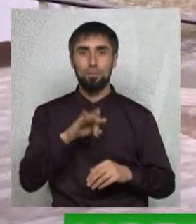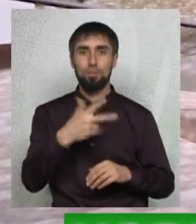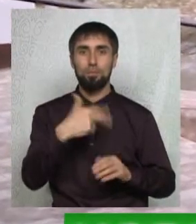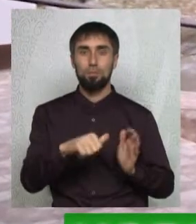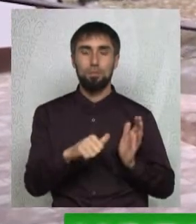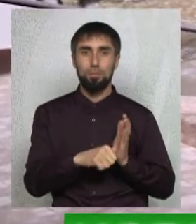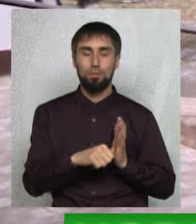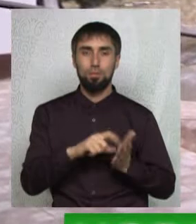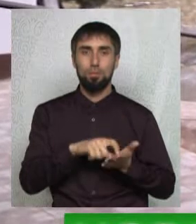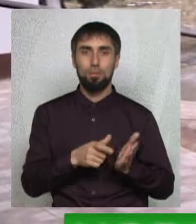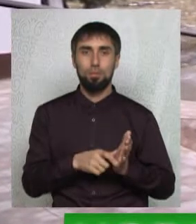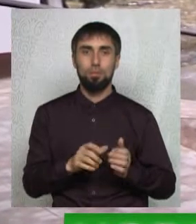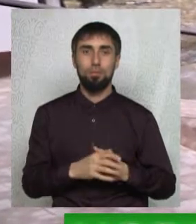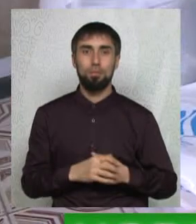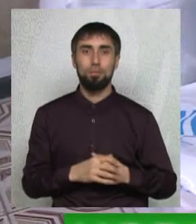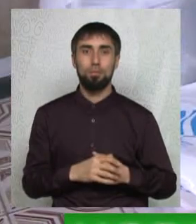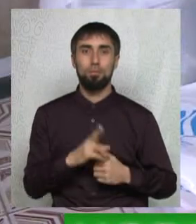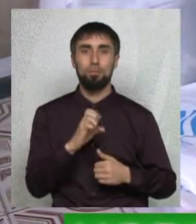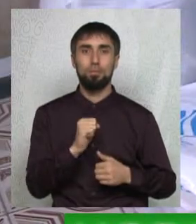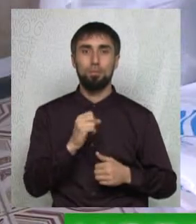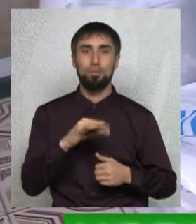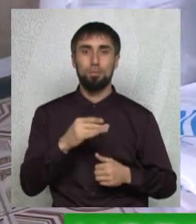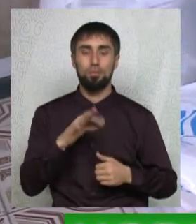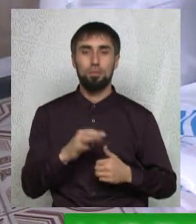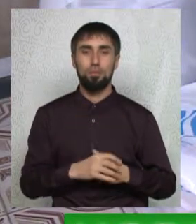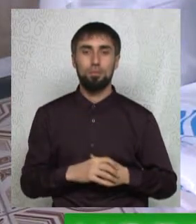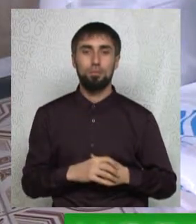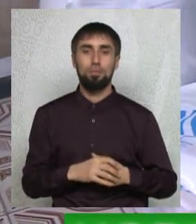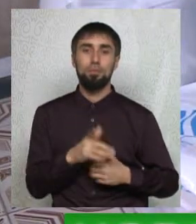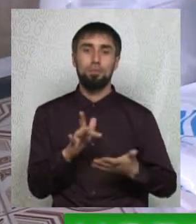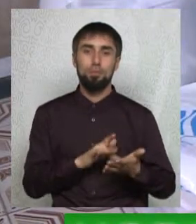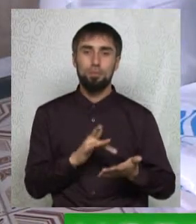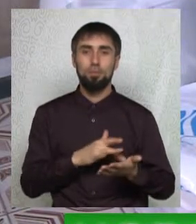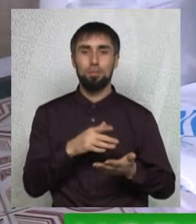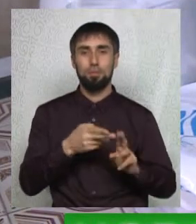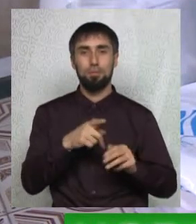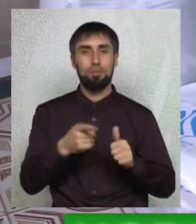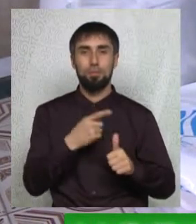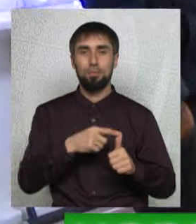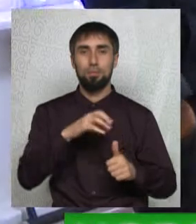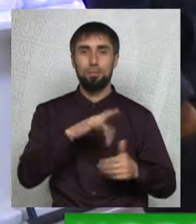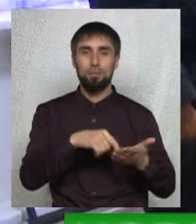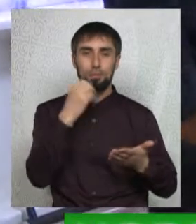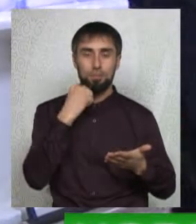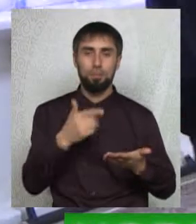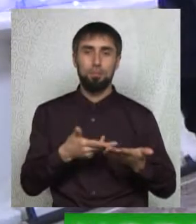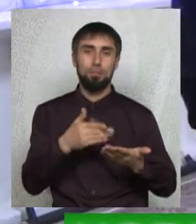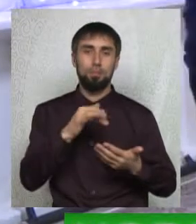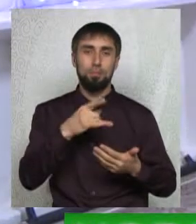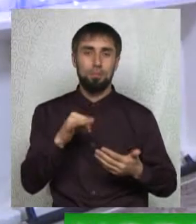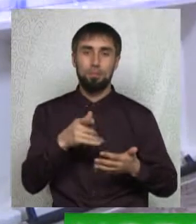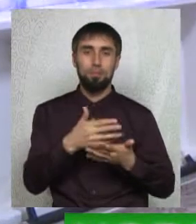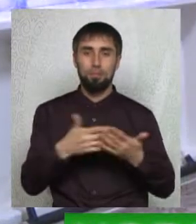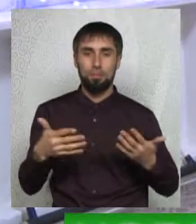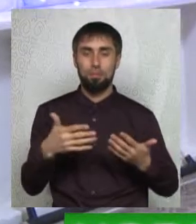классов сельского поселения Кантышева. В обмен на газеты, тетради и прочую макулатуру школьники получают не книги, а совсем